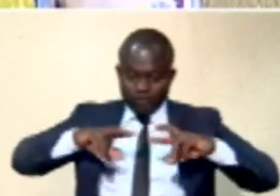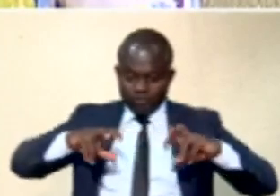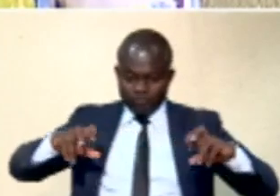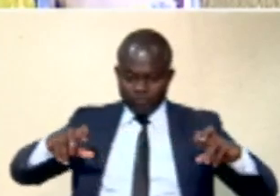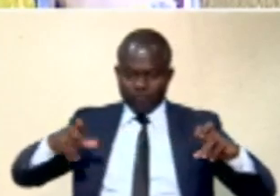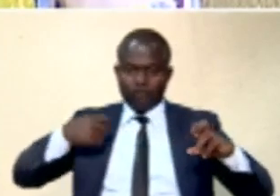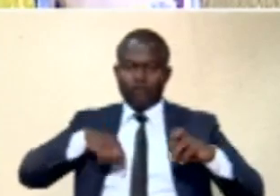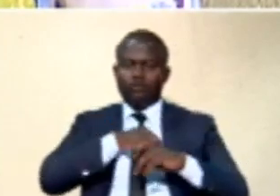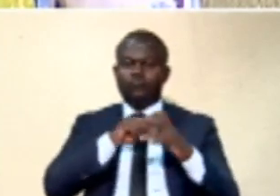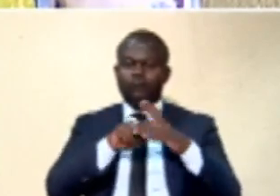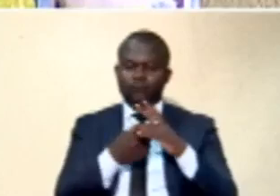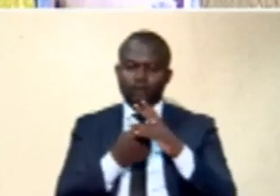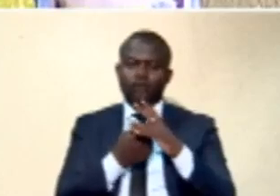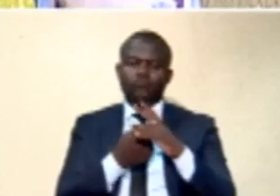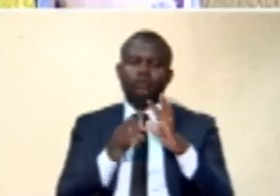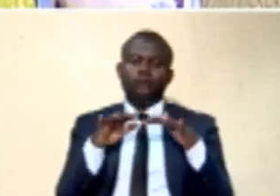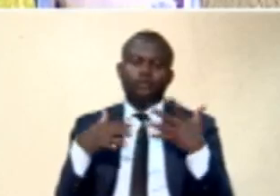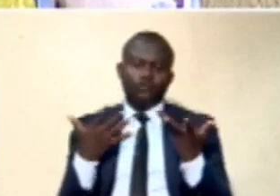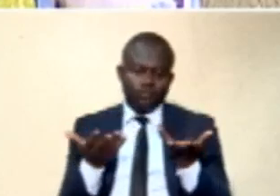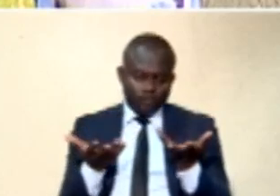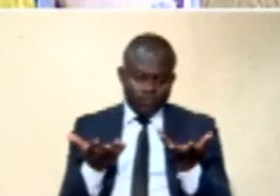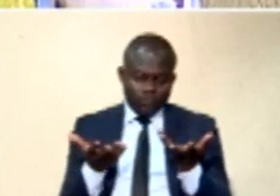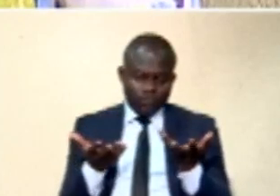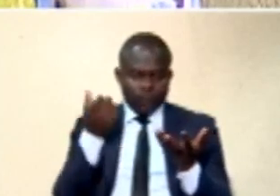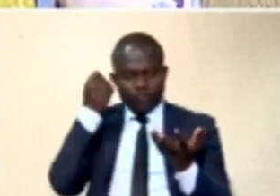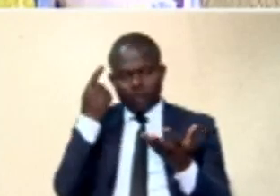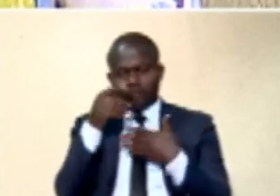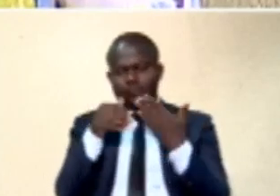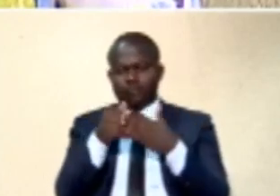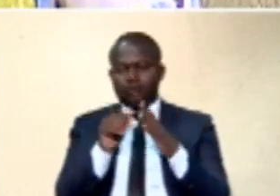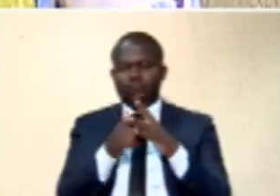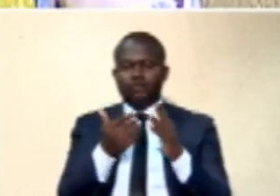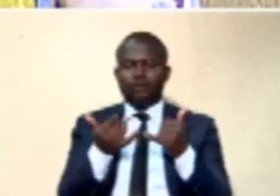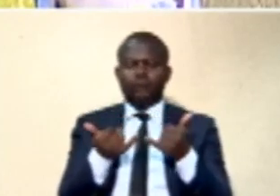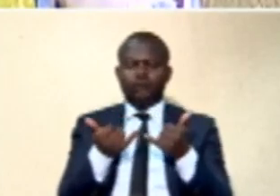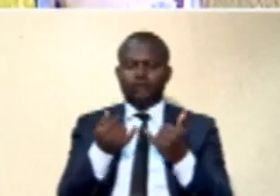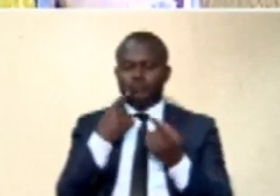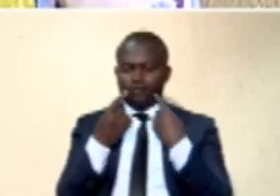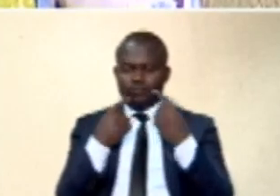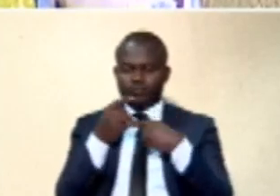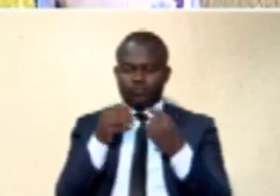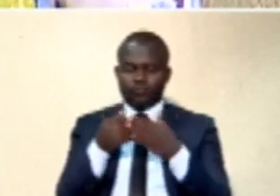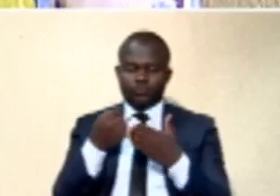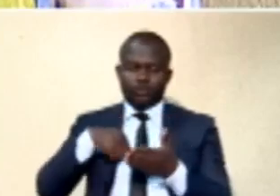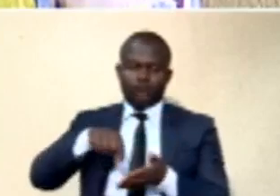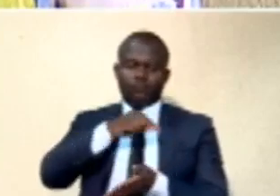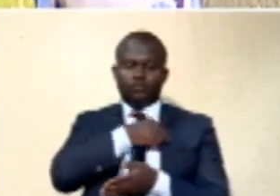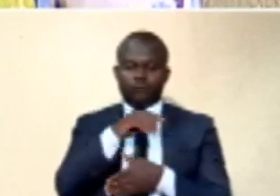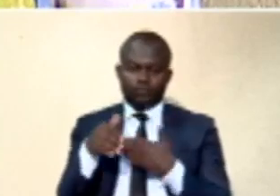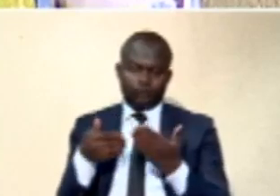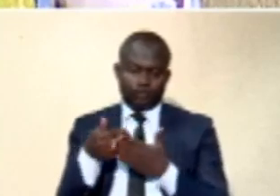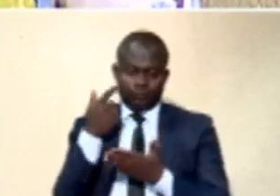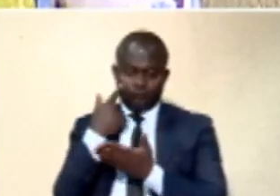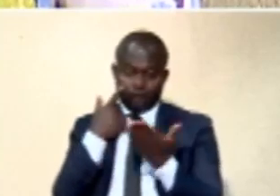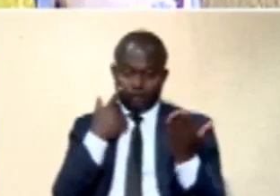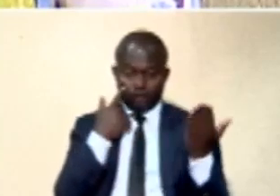ngo ayo dutangiranye tuyatangiranye ameza ati. Ibyo rero byaratangiye, ubu ngubu ubwo tuvugana aha ngaha hari abantu bari kuri tero uyu munsi